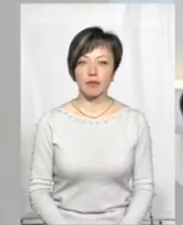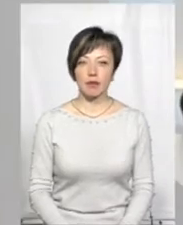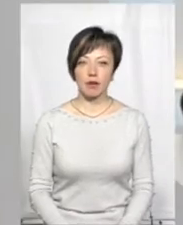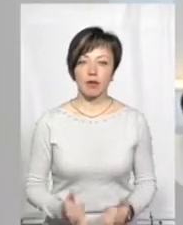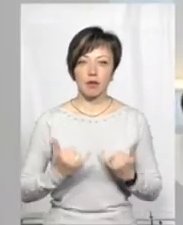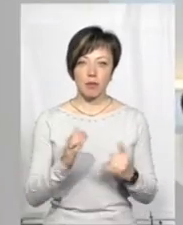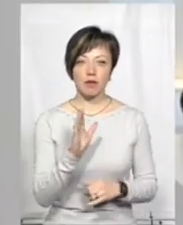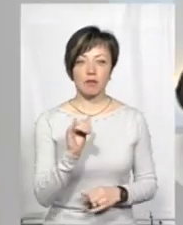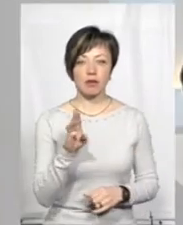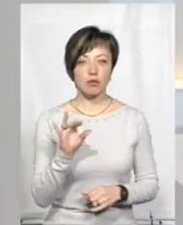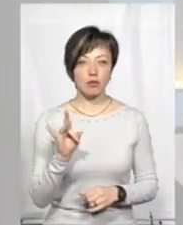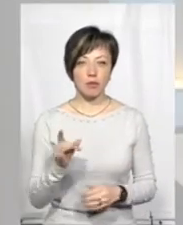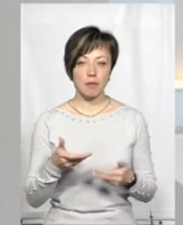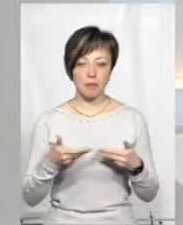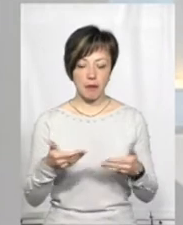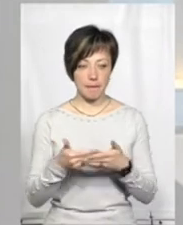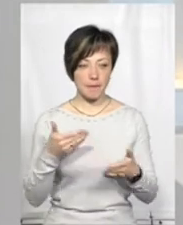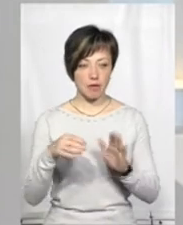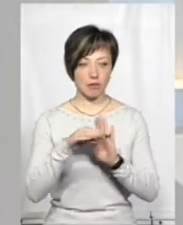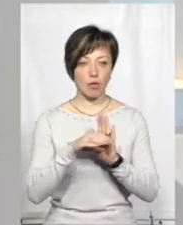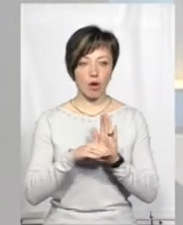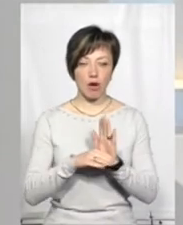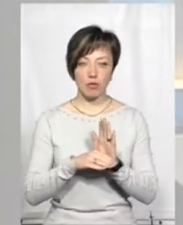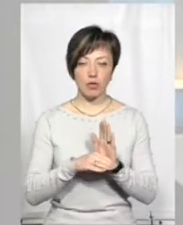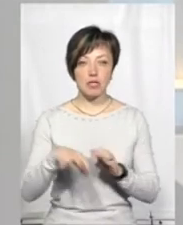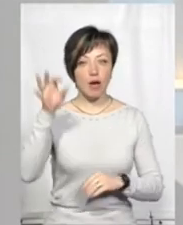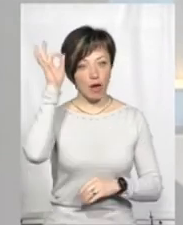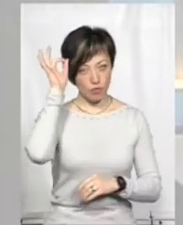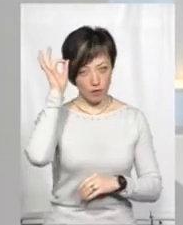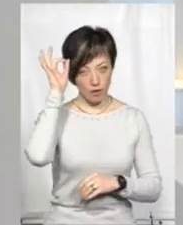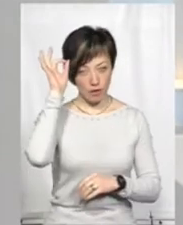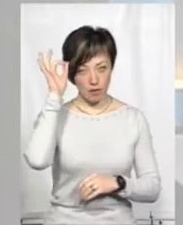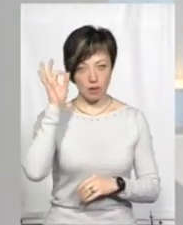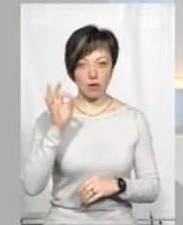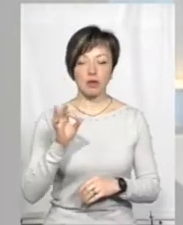Пане Вікторе, ми з вами перед програмою згадували